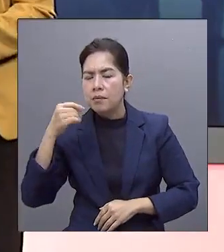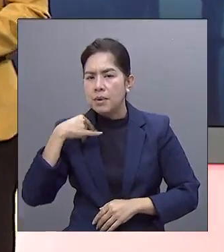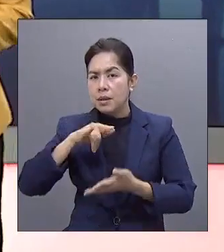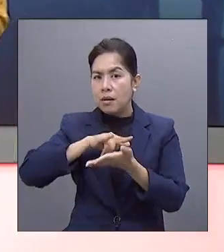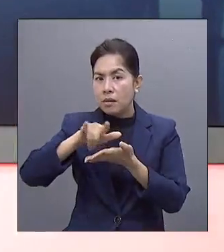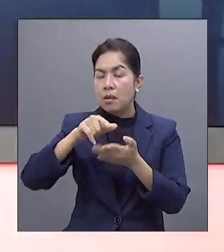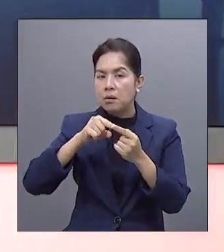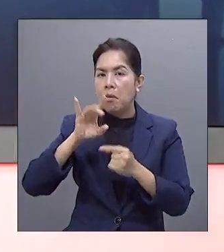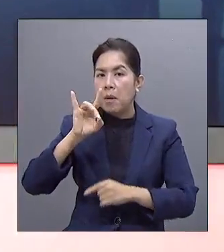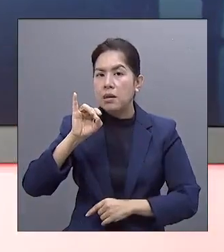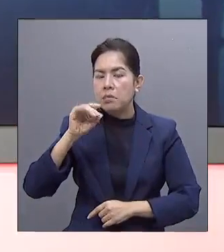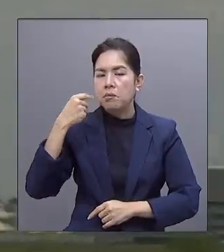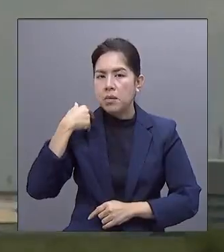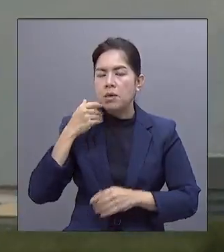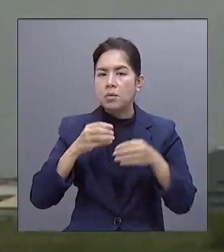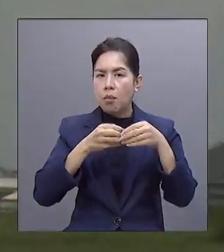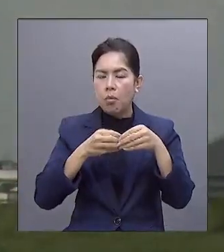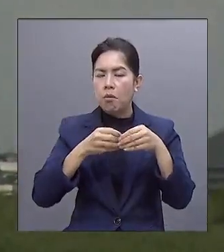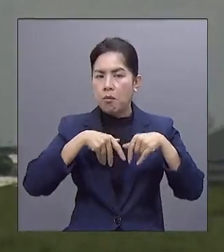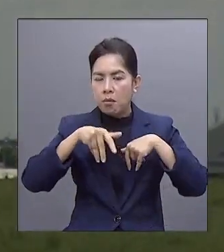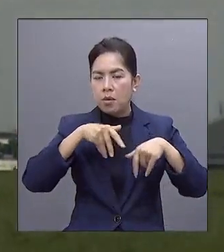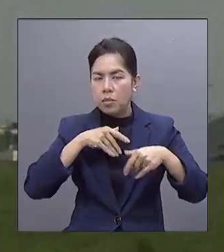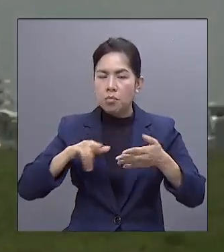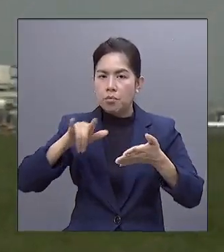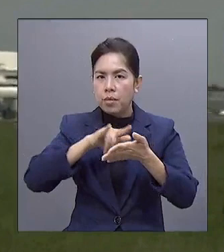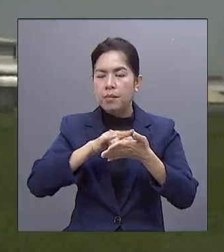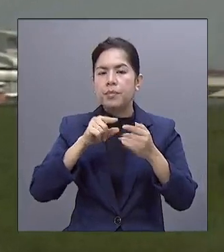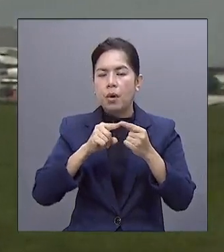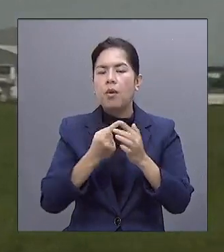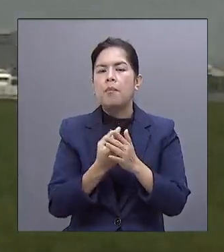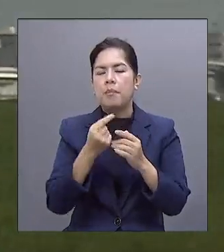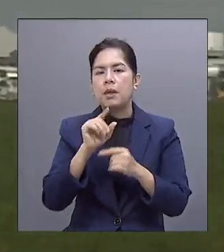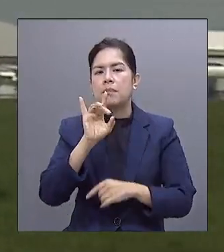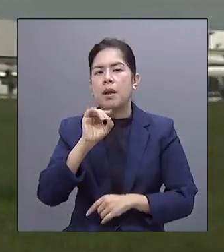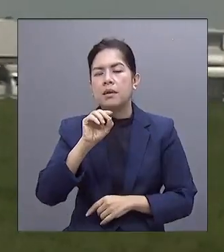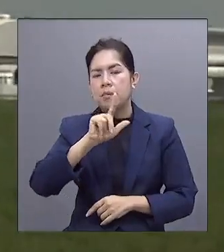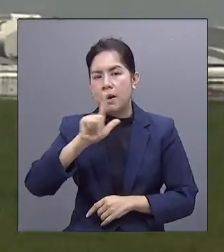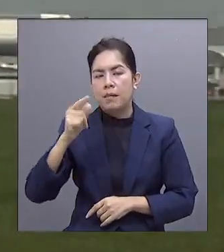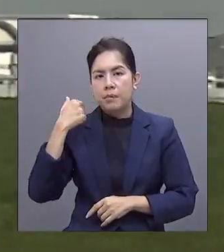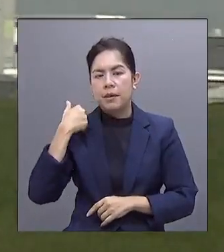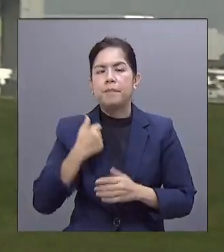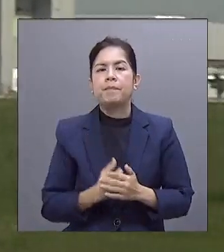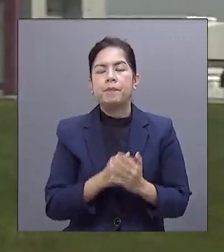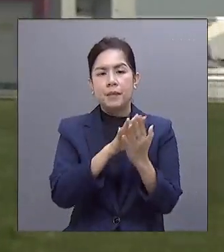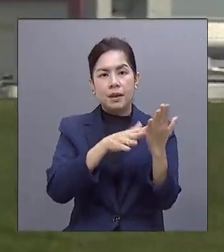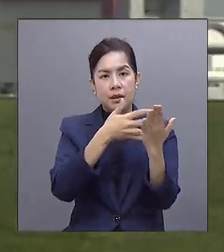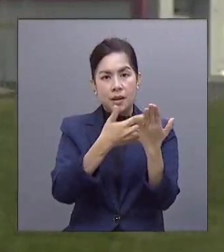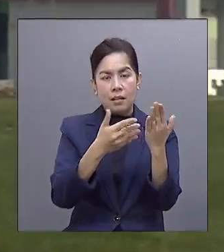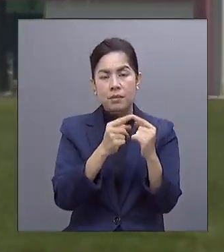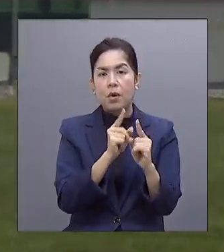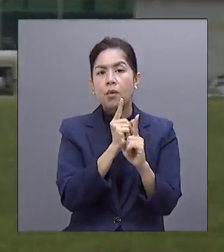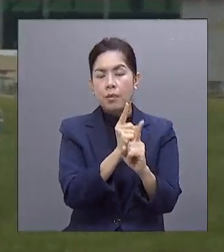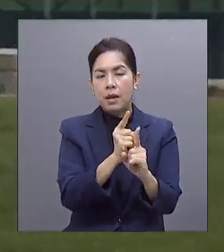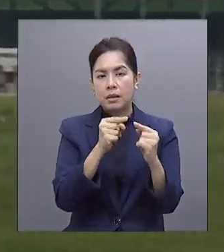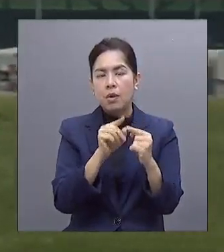โดยสาร 19ล้านคนค่ะตามแผนการฟื้นฟูกิจการของการบินไทยนะคะจะต้องมีการปรับโครงสร้าง